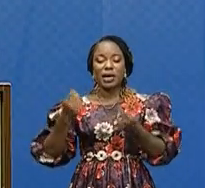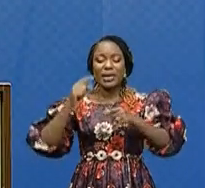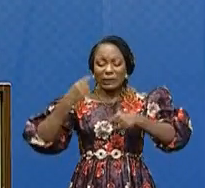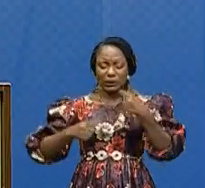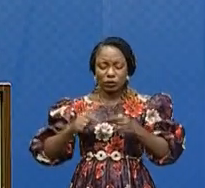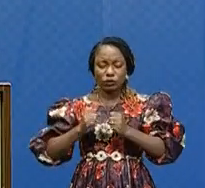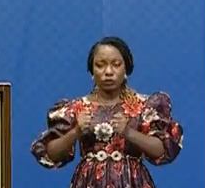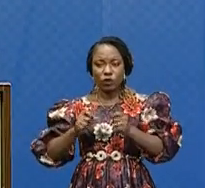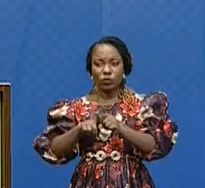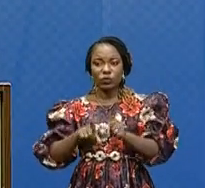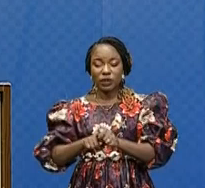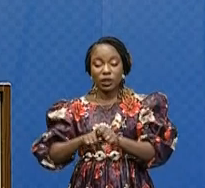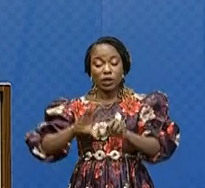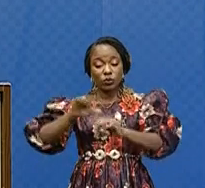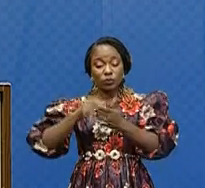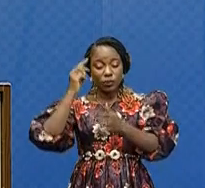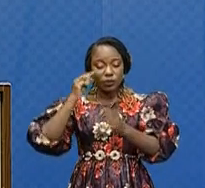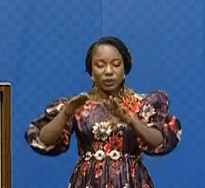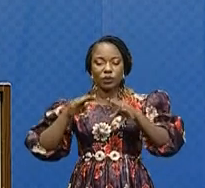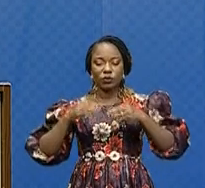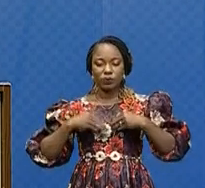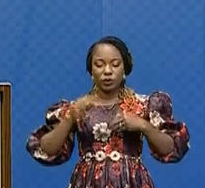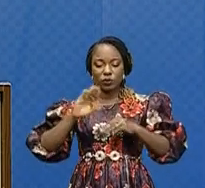délibération, le Conseil a adopté ces dossiers.